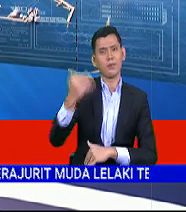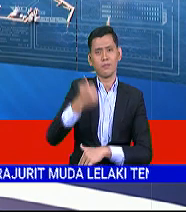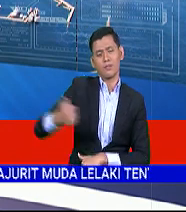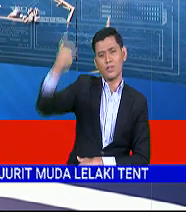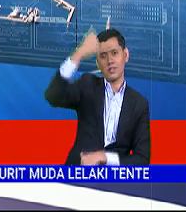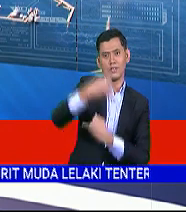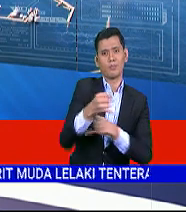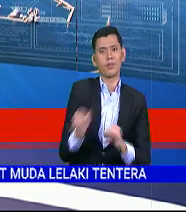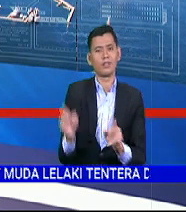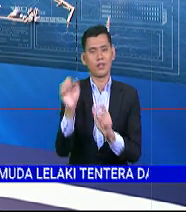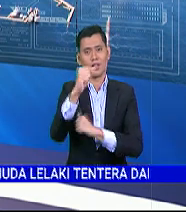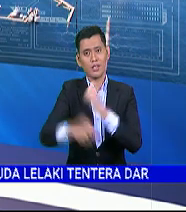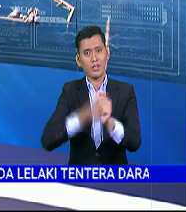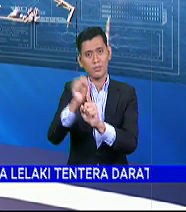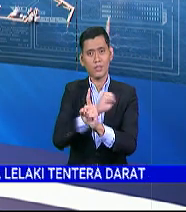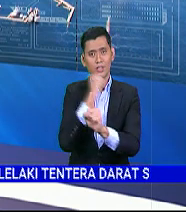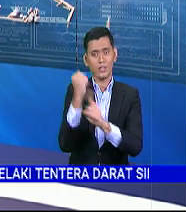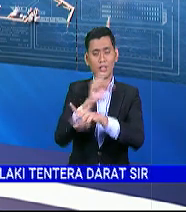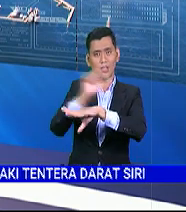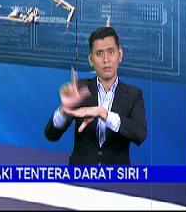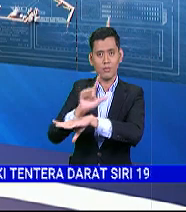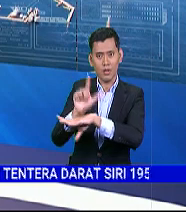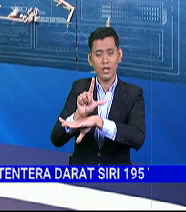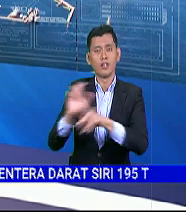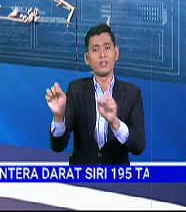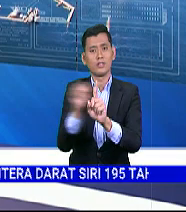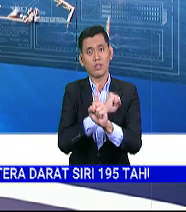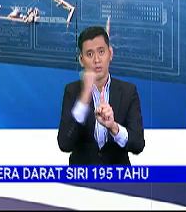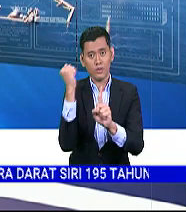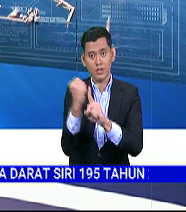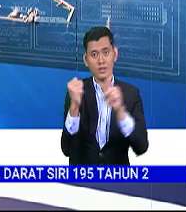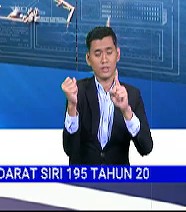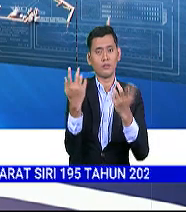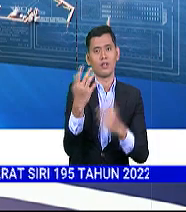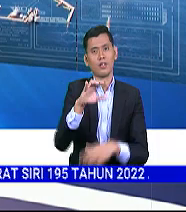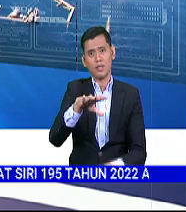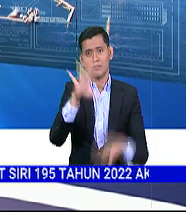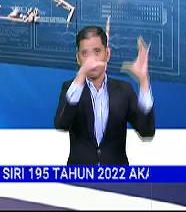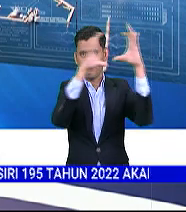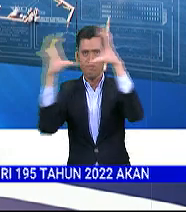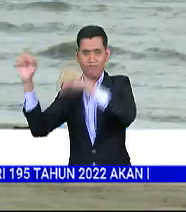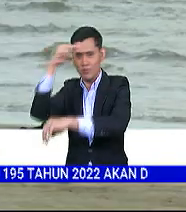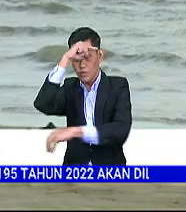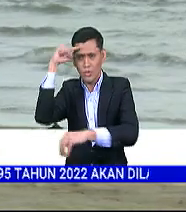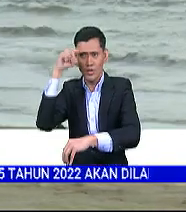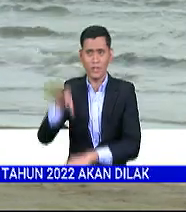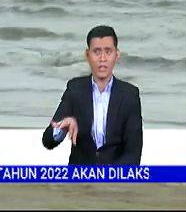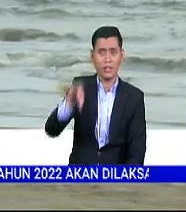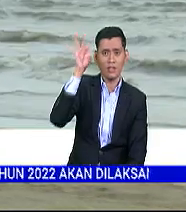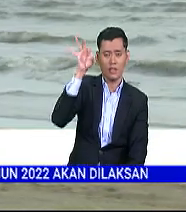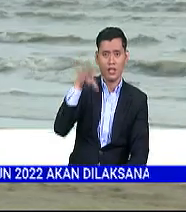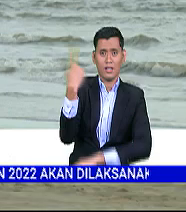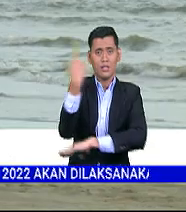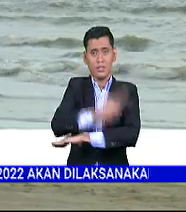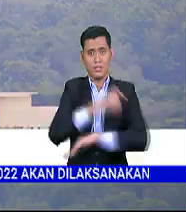Alam Sekitar Labuan, Amir Hamzah Musa berkata, situasi jerebu itu mula dikesan sejak Selasa lalu. Tinjauan